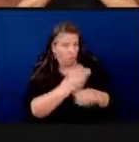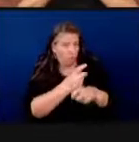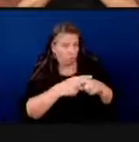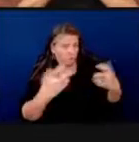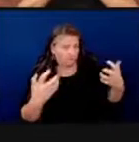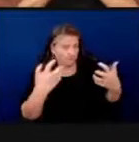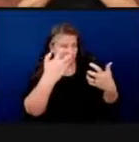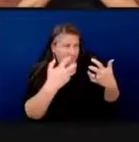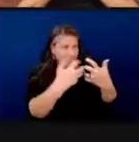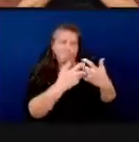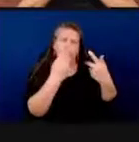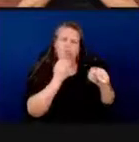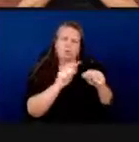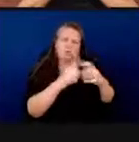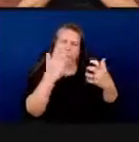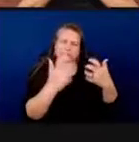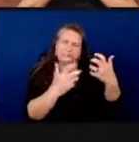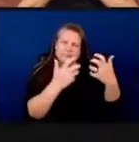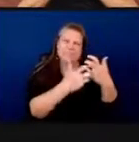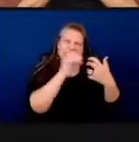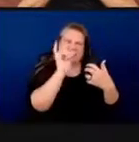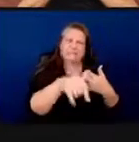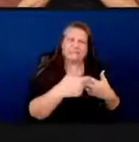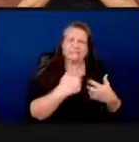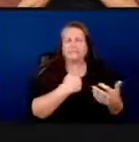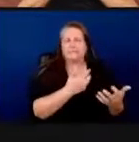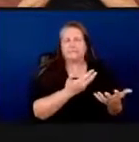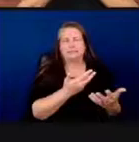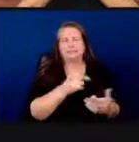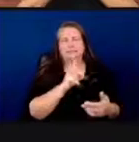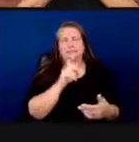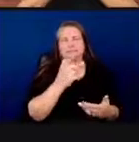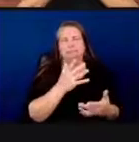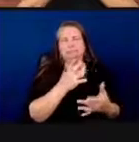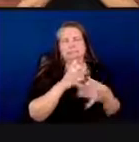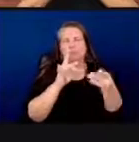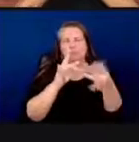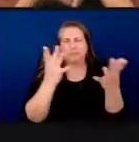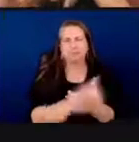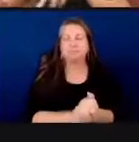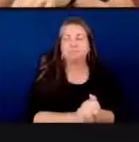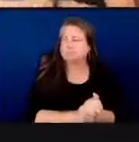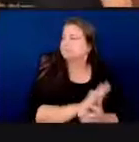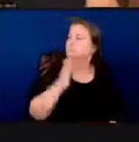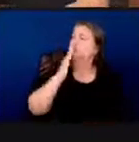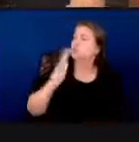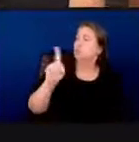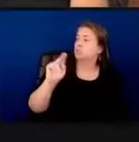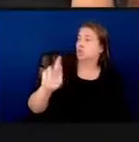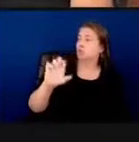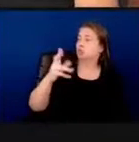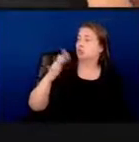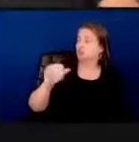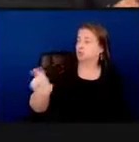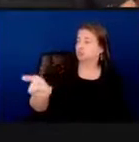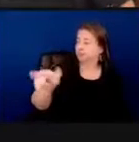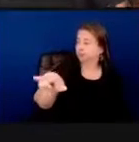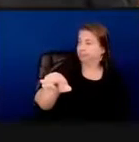الصعب إدخالها ضمن الجدول الزمني، وهذه كانت ملاحظتي. شكرا شكرا دكتور كريس.